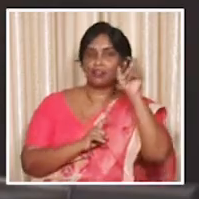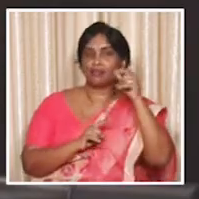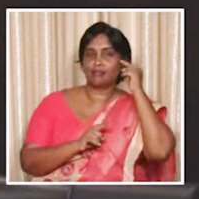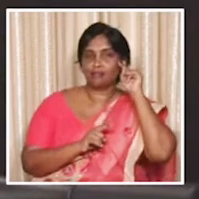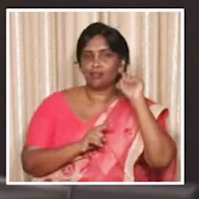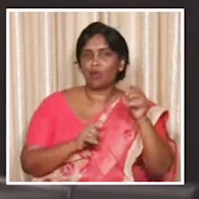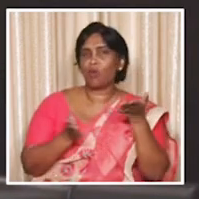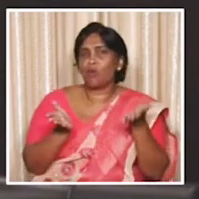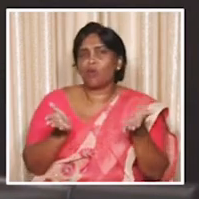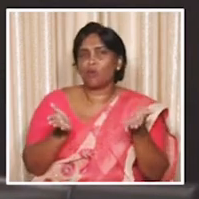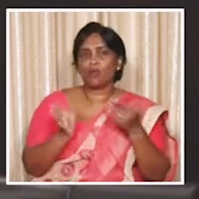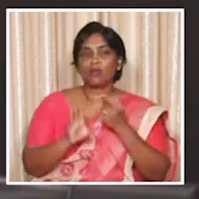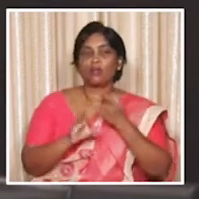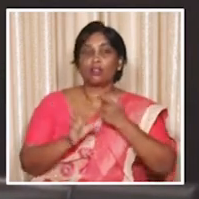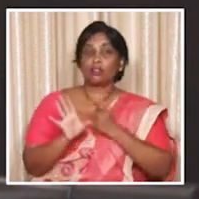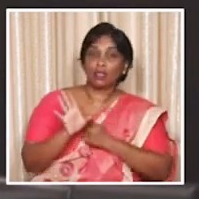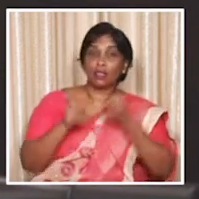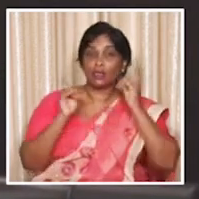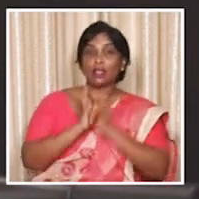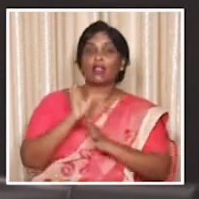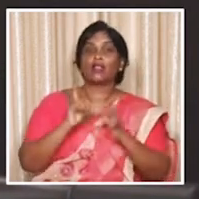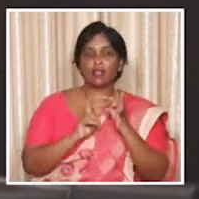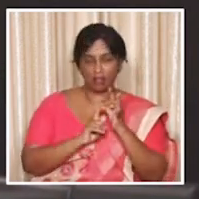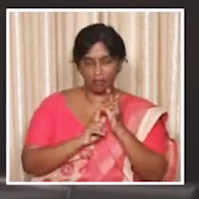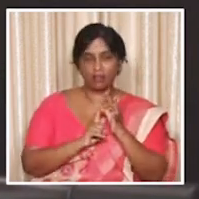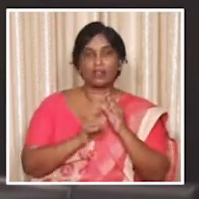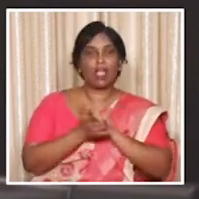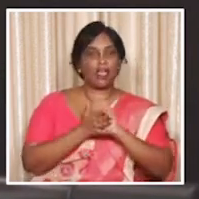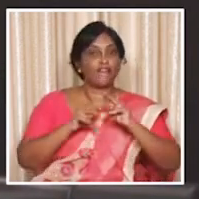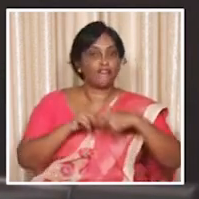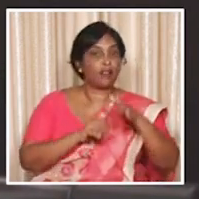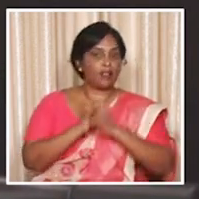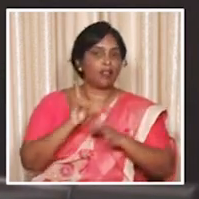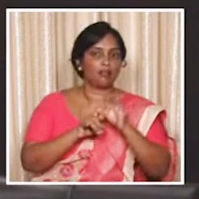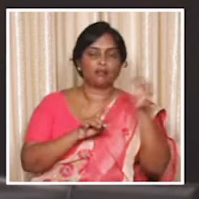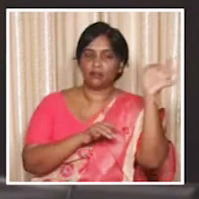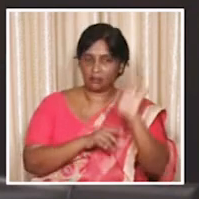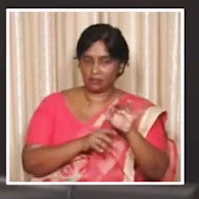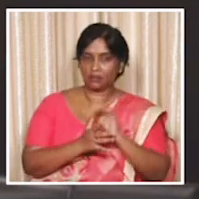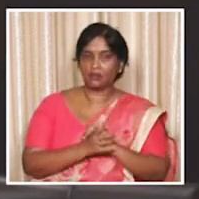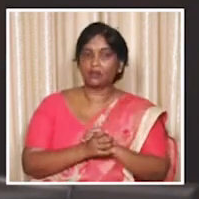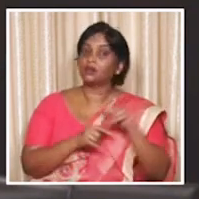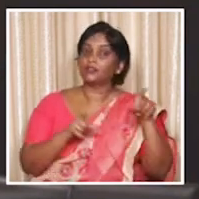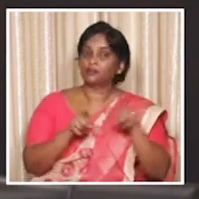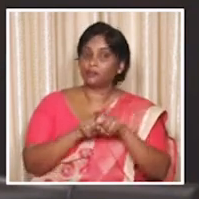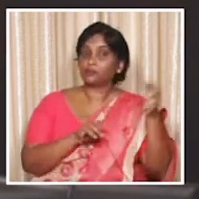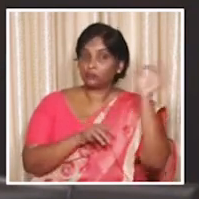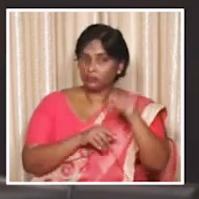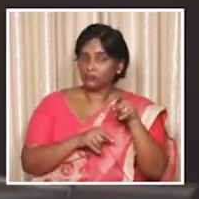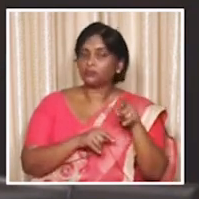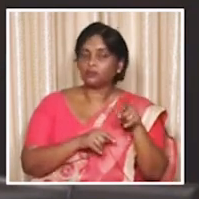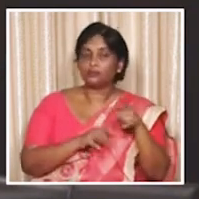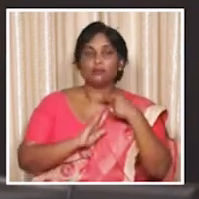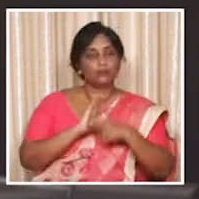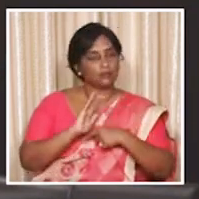කරා කවුද කරන්නේ කියලා. ඒ යෞවන කටයුතු සහ ක්‍රීඩා අමාත්‍යවරයා විදියට හරින් ප්‍රනාන්දු අමාත්‍යවරයා තමයි පත් කරලා තියෙන්නේ. ඒ වගේ මේ පත් කරලා තියෙන්නේ